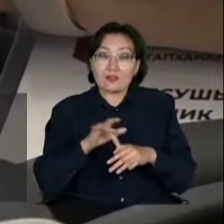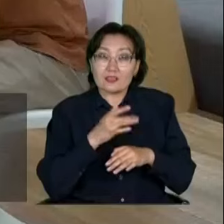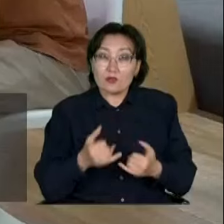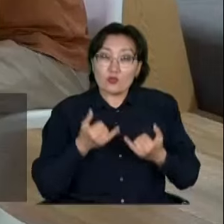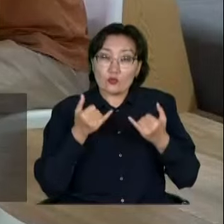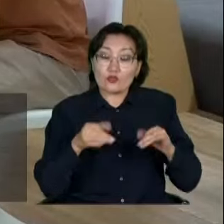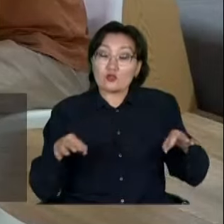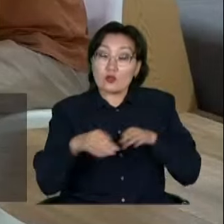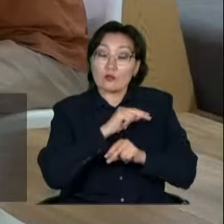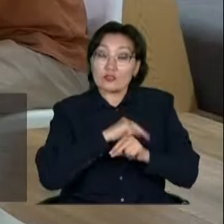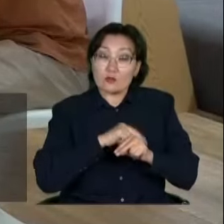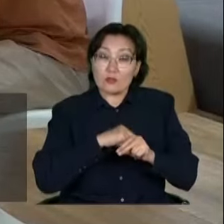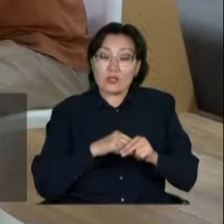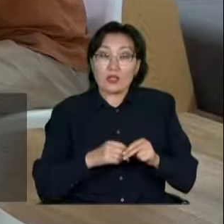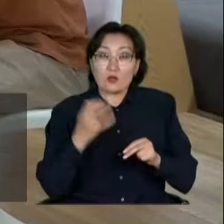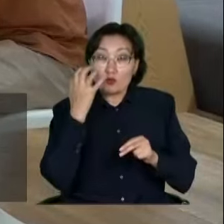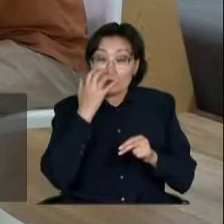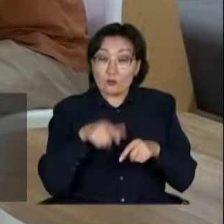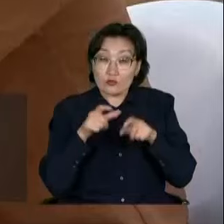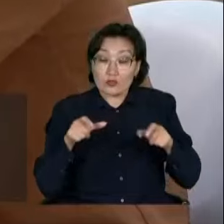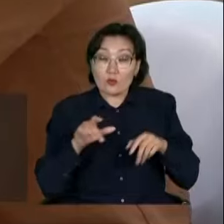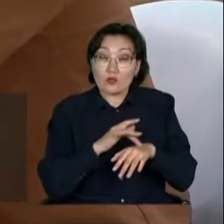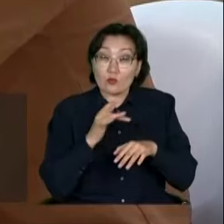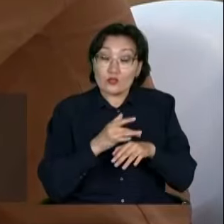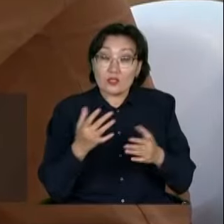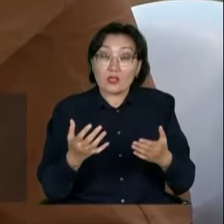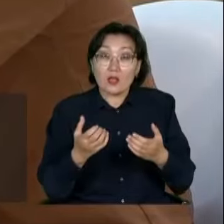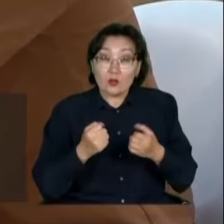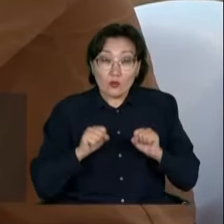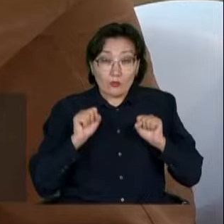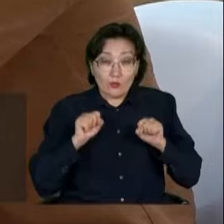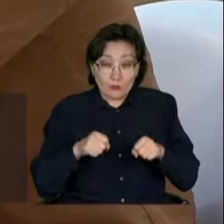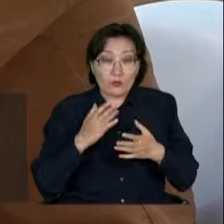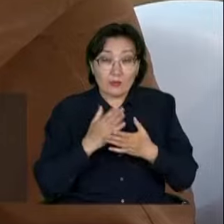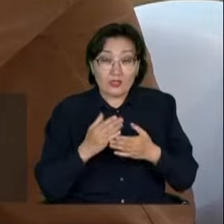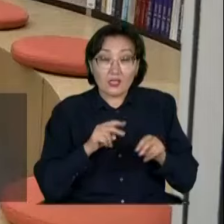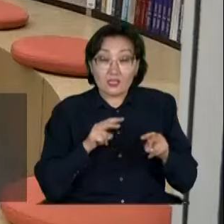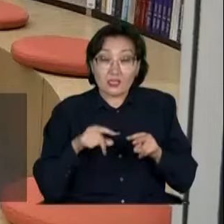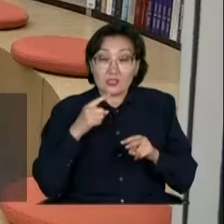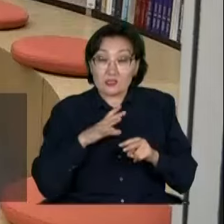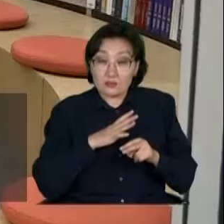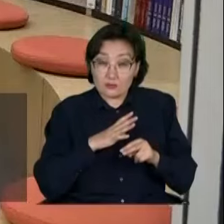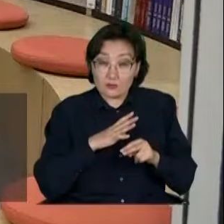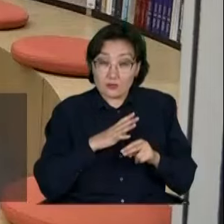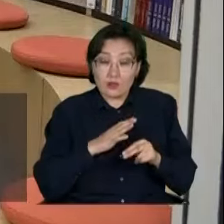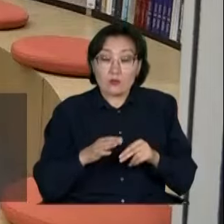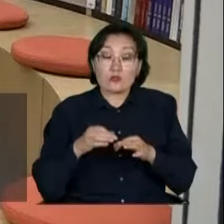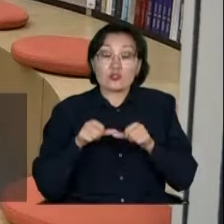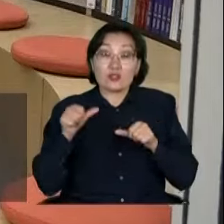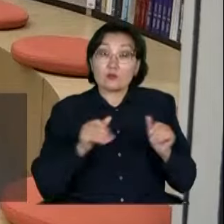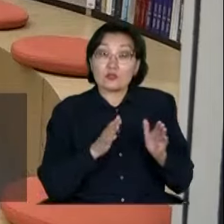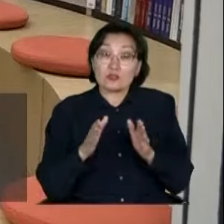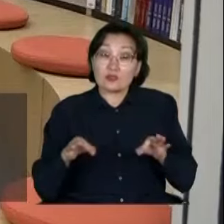тұрғаны сөз болып, зағип жандарға да қызметтердің қол жетімді болуы қадағаланып отырылған айтылды. Еске салайық, бірегей жүйе